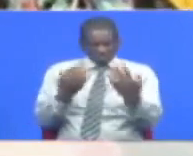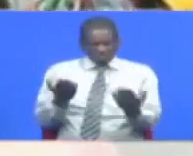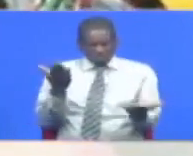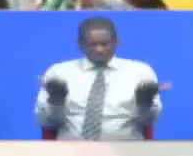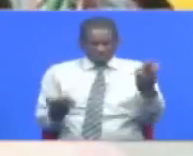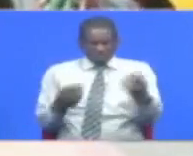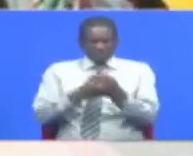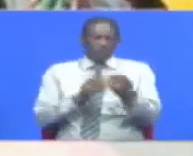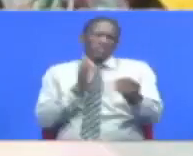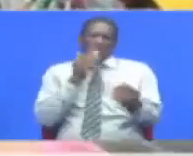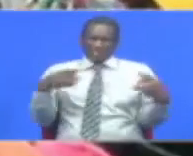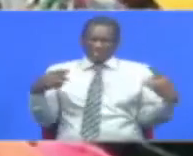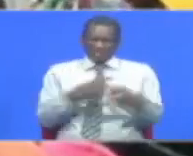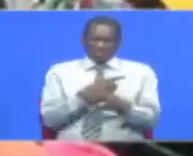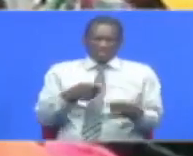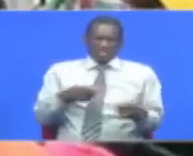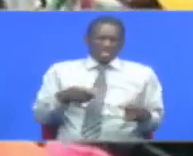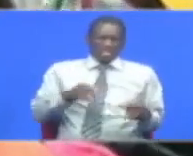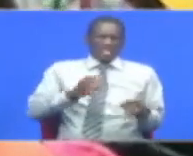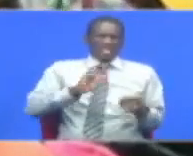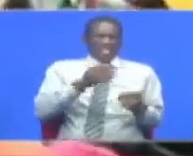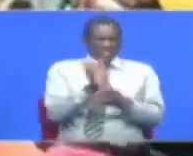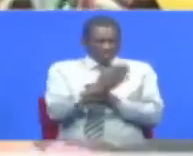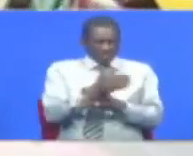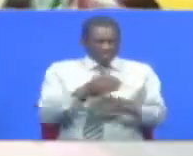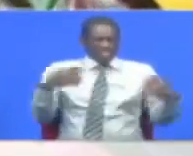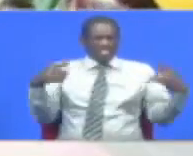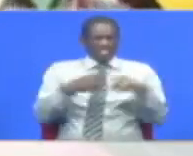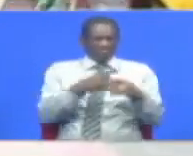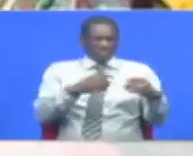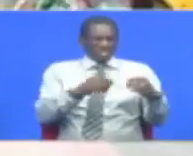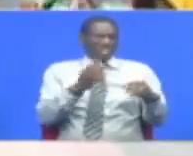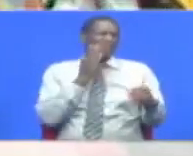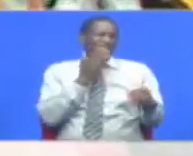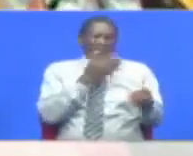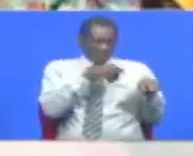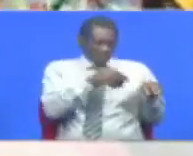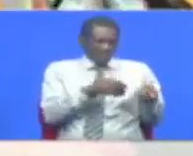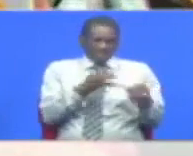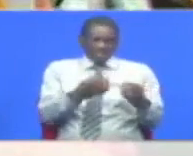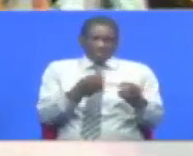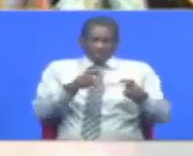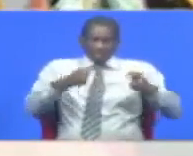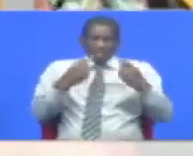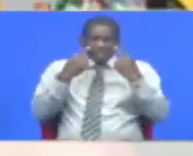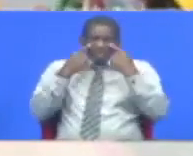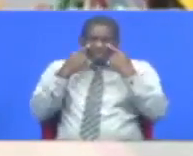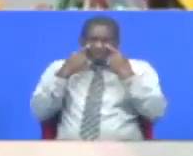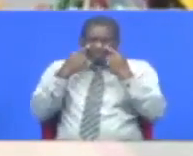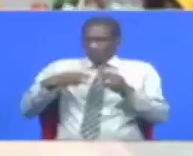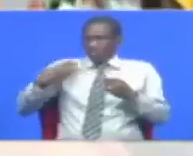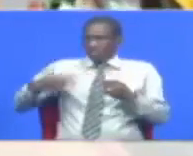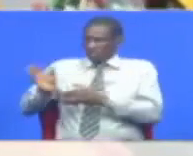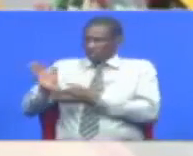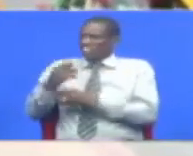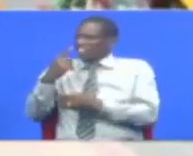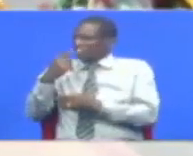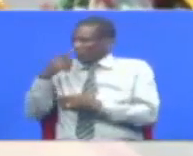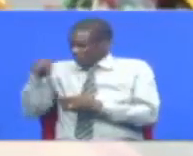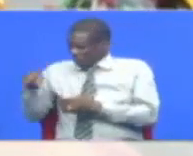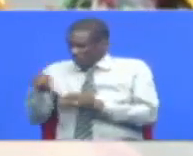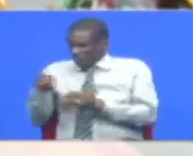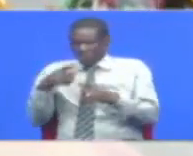tofauti. Na yetu iko na kala yake. Ile yao kala nini? Ukiangalia macho ya hiyo ya China ni white. Lakini yetu kuna kala